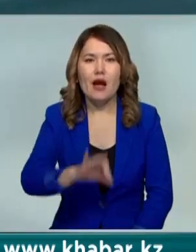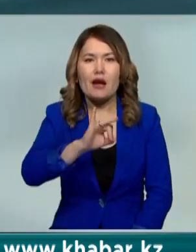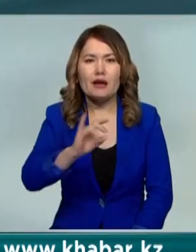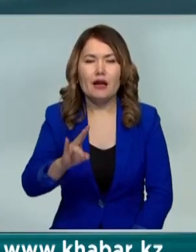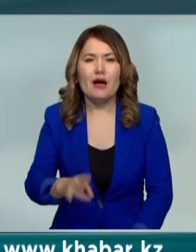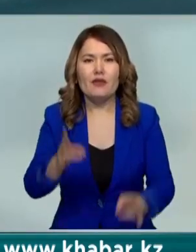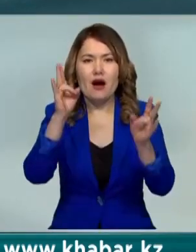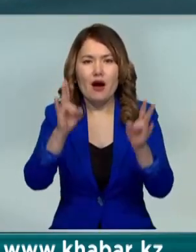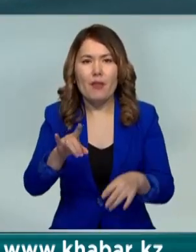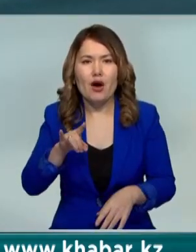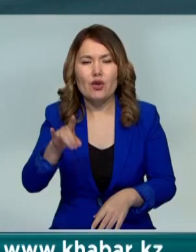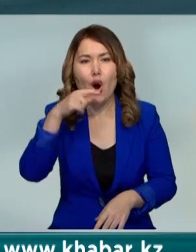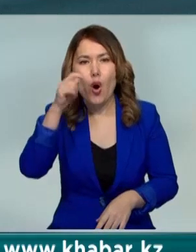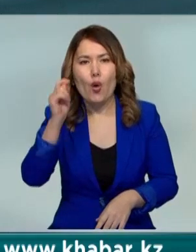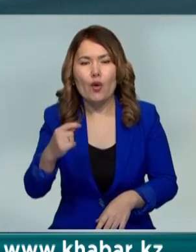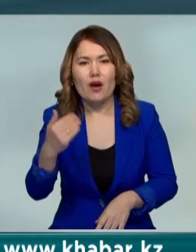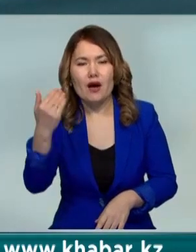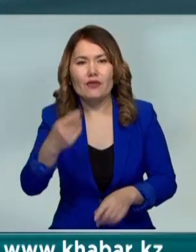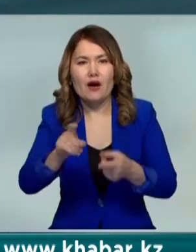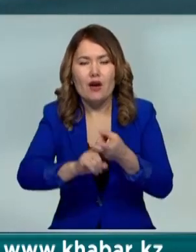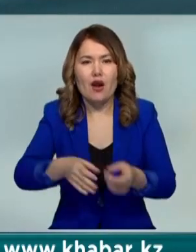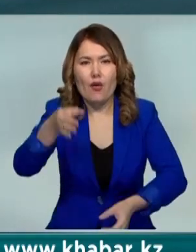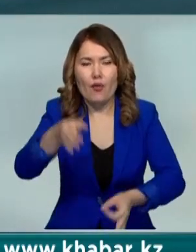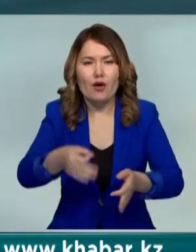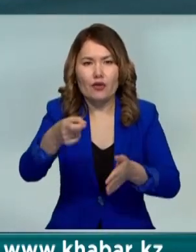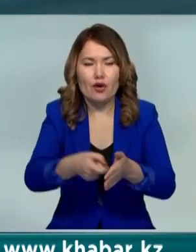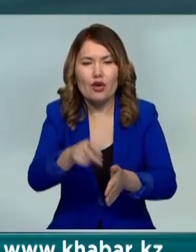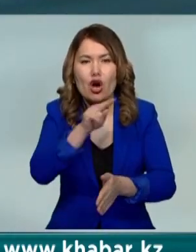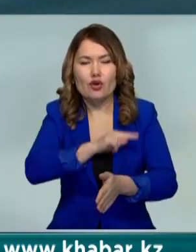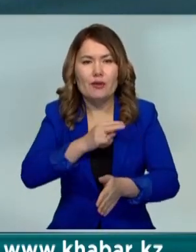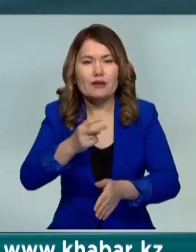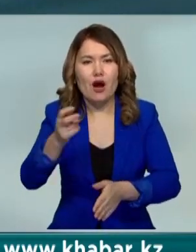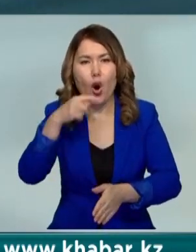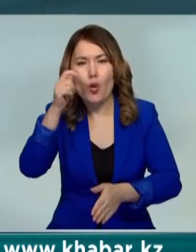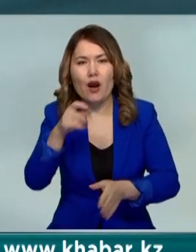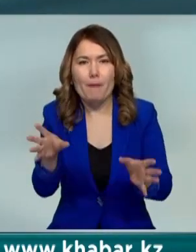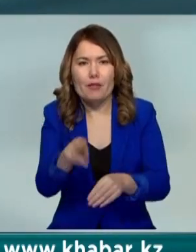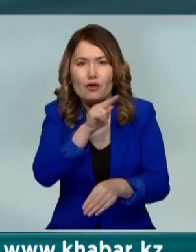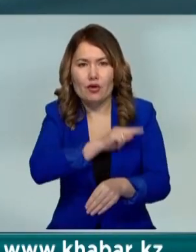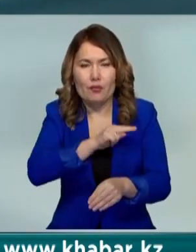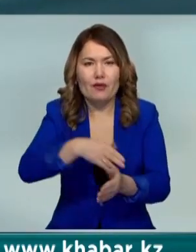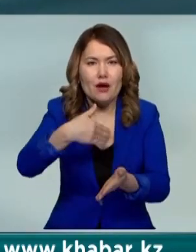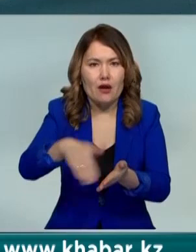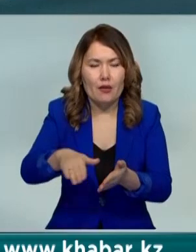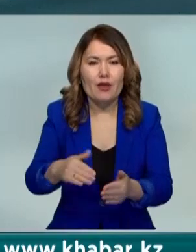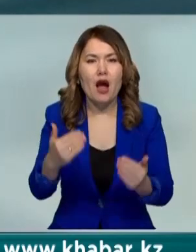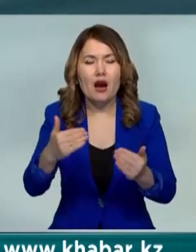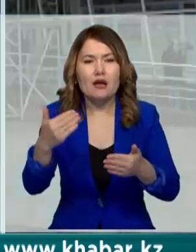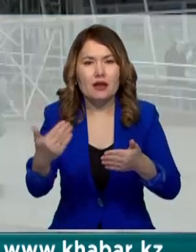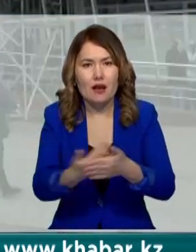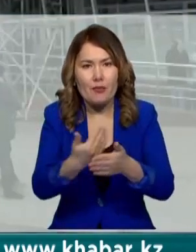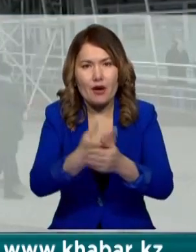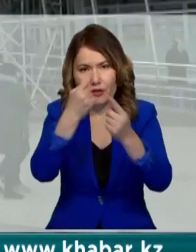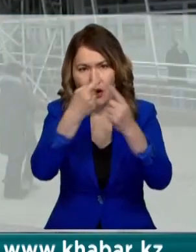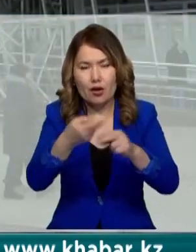Иран апатқа ұшыраған украиналық ұшаққа қатысты тергеу жұмыстарын Киевпен жүргізуден бас тартты. Ақпарат көздерінің хабарлауынша